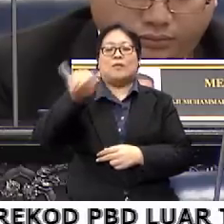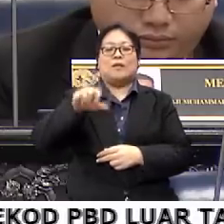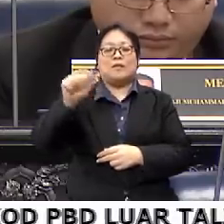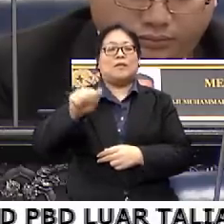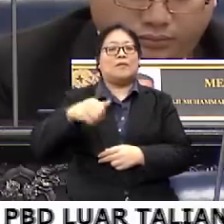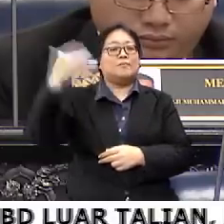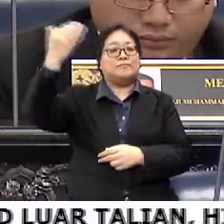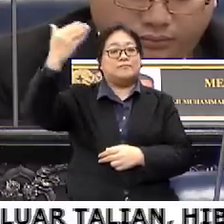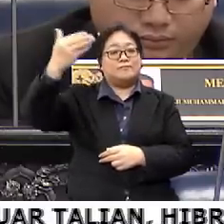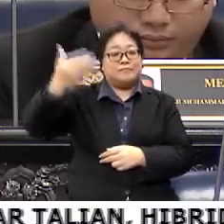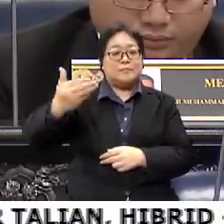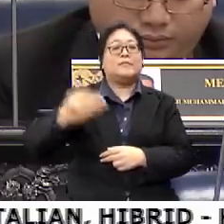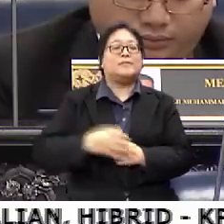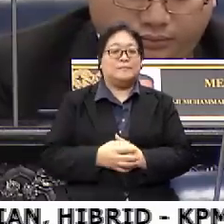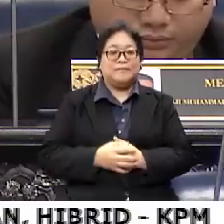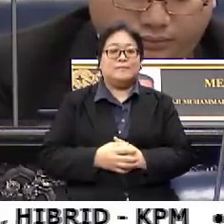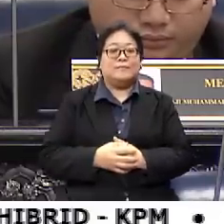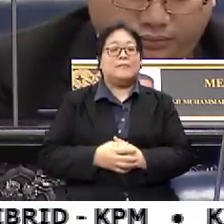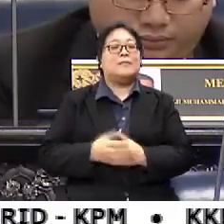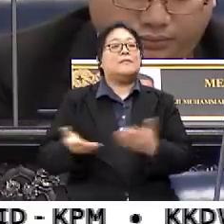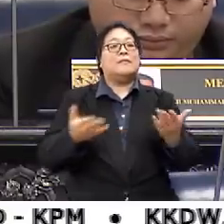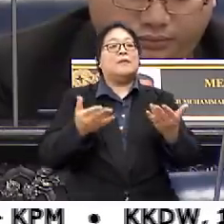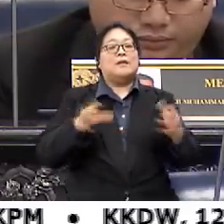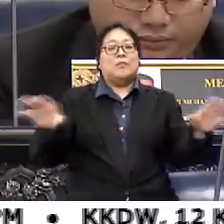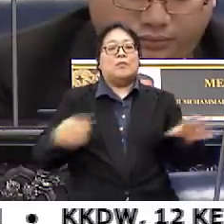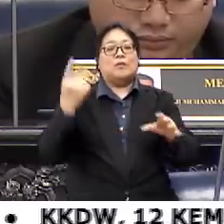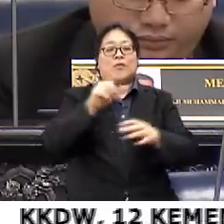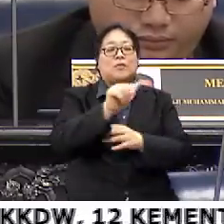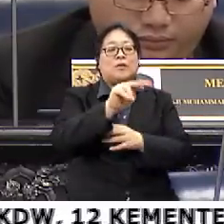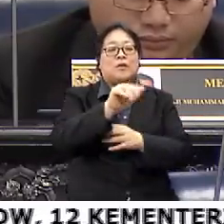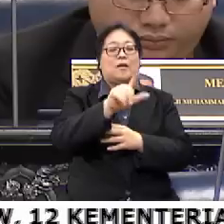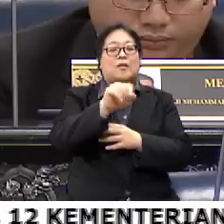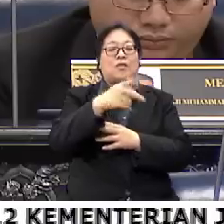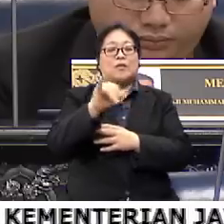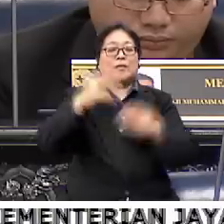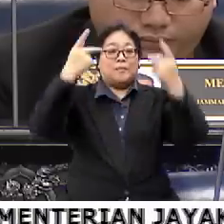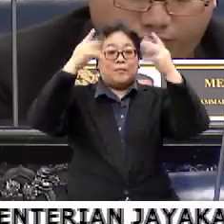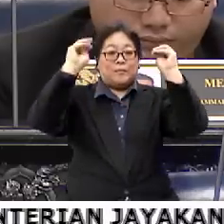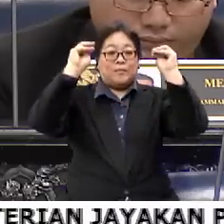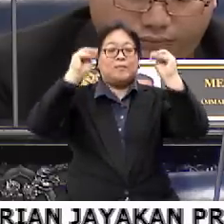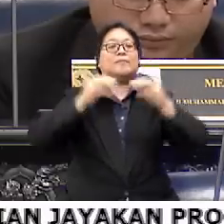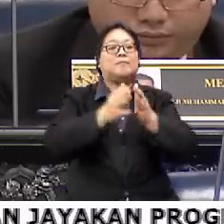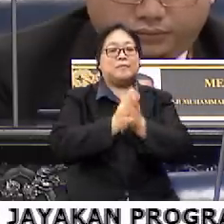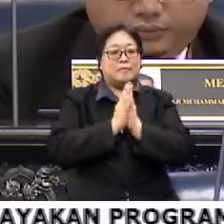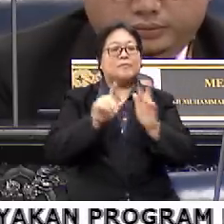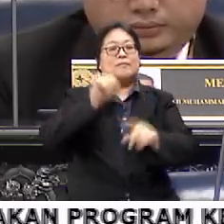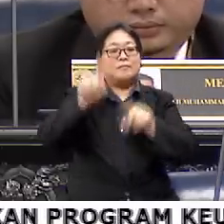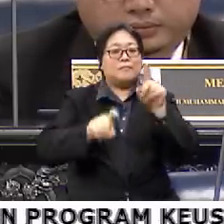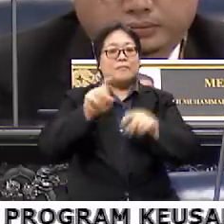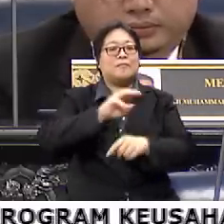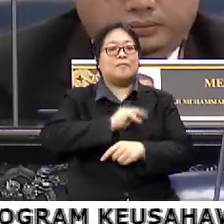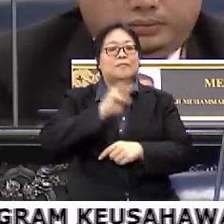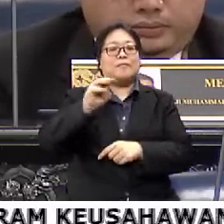siri ceramah-ceramah sebelum daripada ini. Dibuat satu analogi, Perdana Menteri mohon bertanya kepada